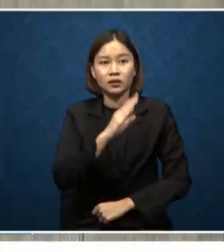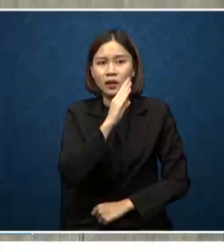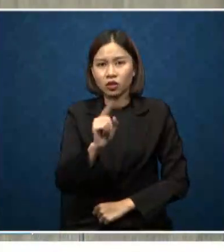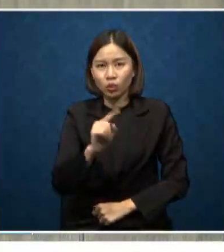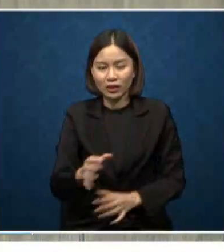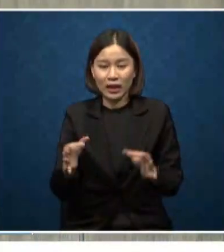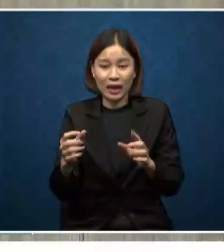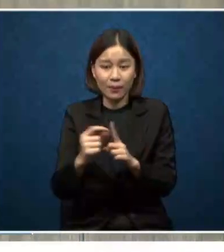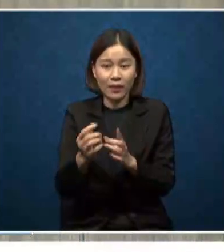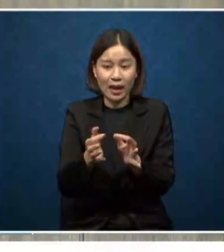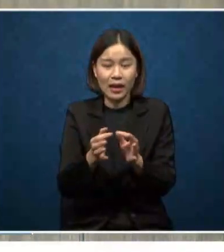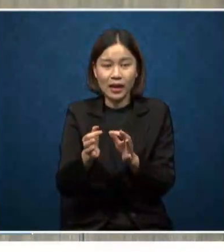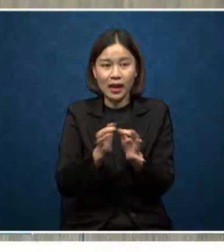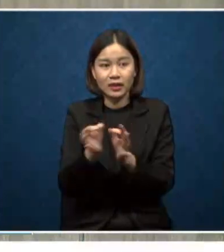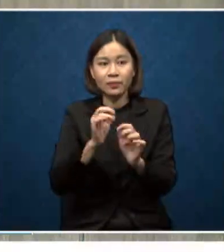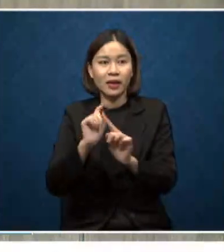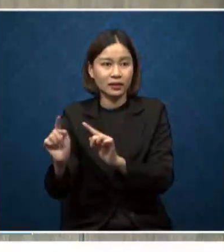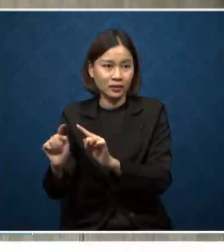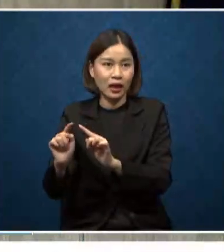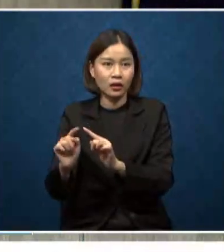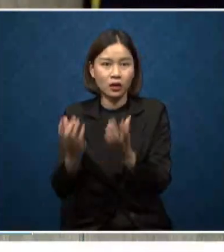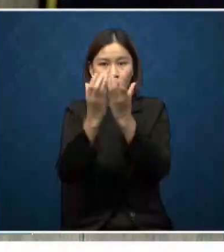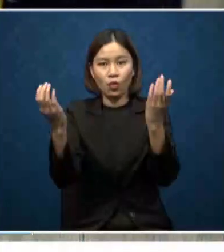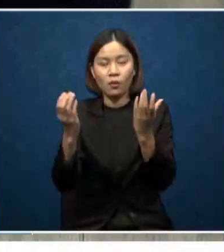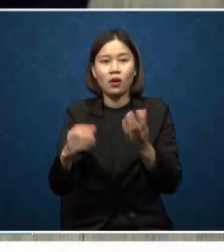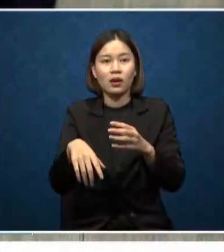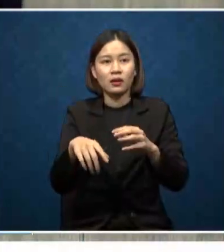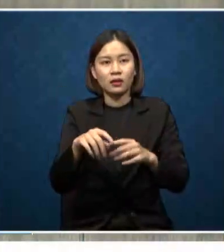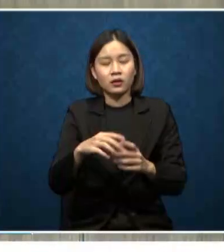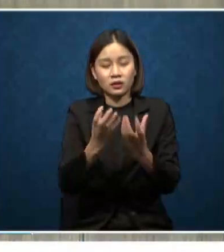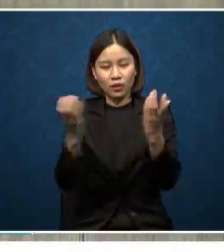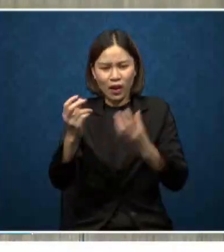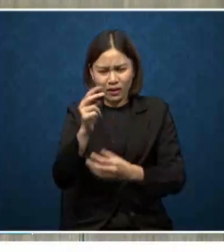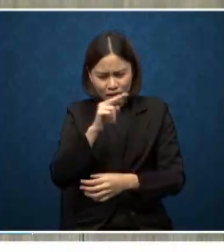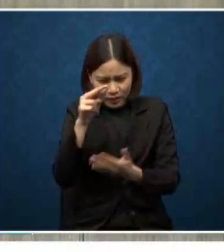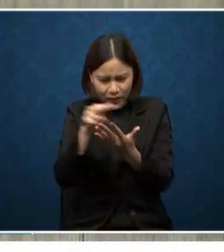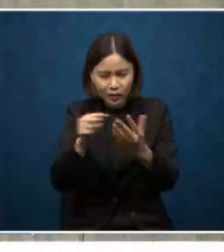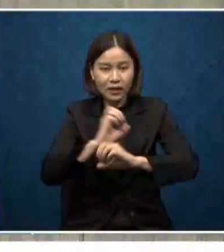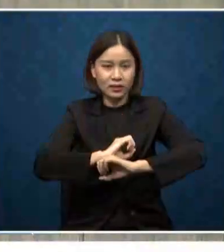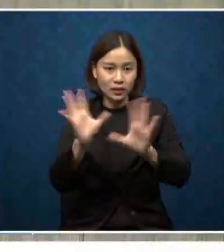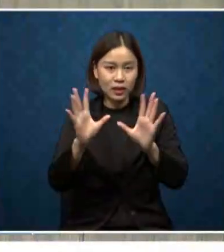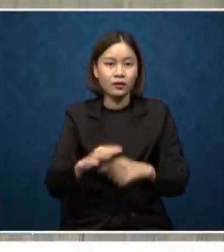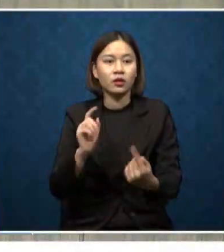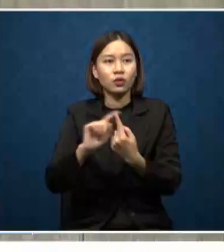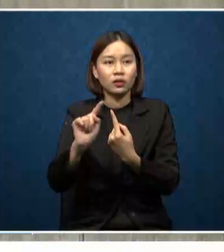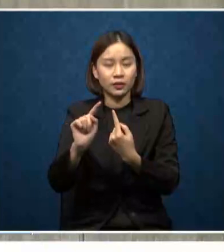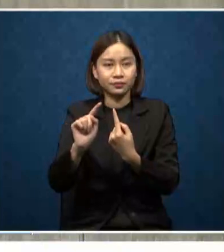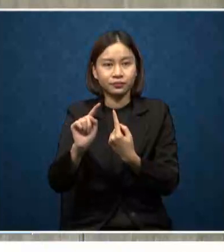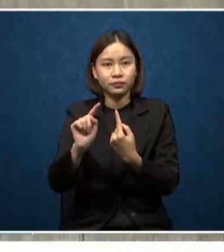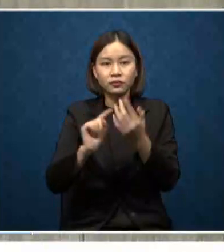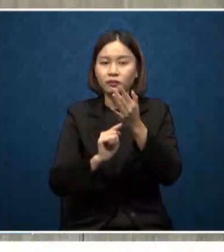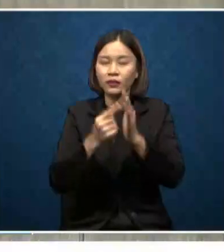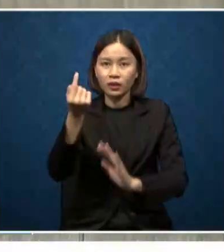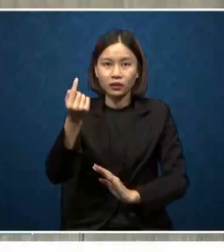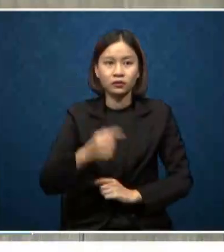คำอธิบายประกอบรัฐธรรมนูญ 2560จะชัดเจนมากยิ่งขึ้นครับท่านสมาชิกบทบัญญัตินี้ได้บัญญัติไว้เป็นครั้ง